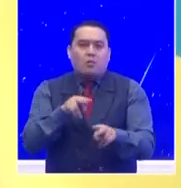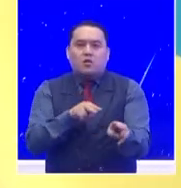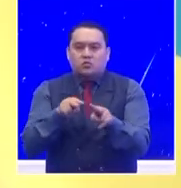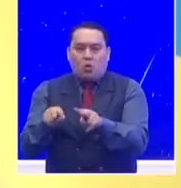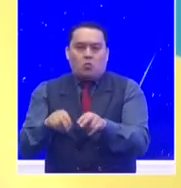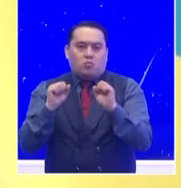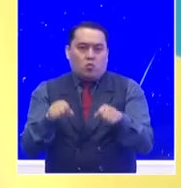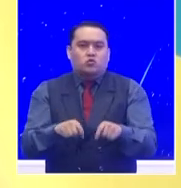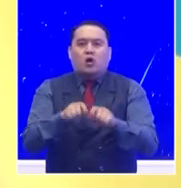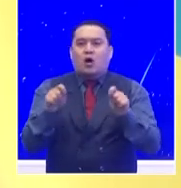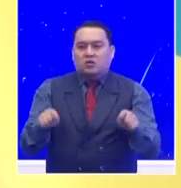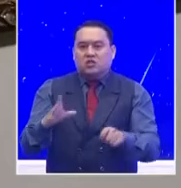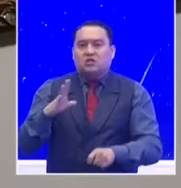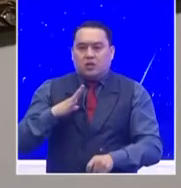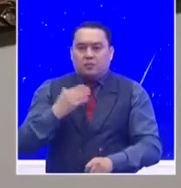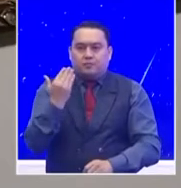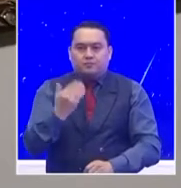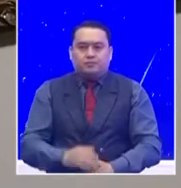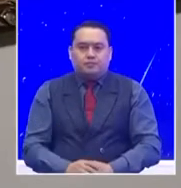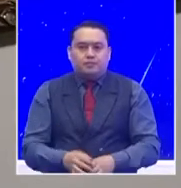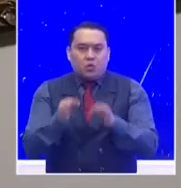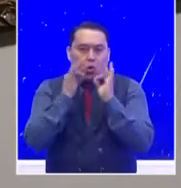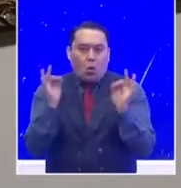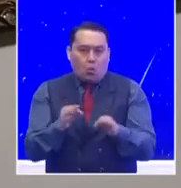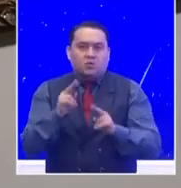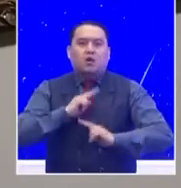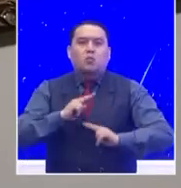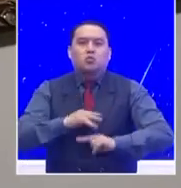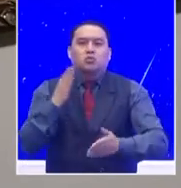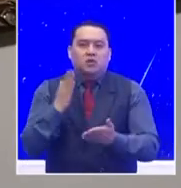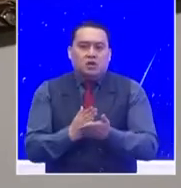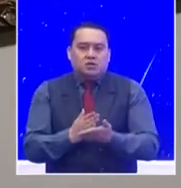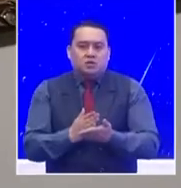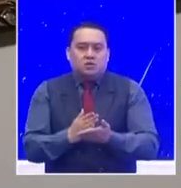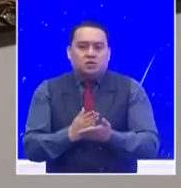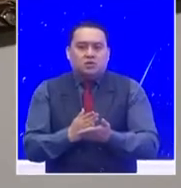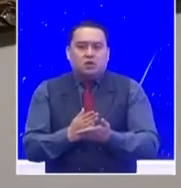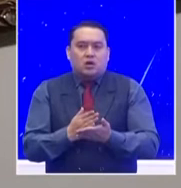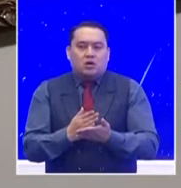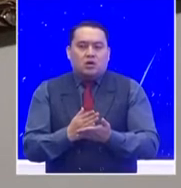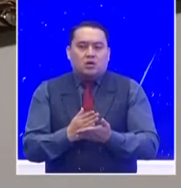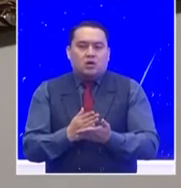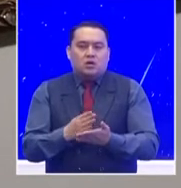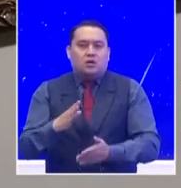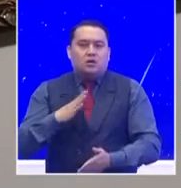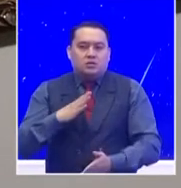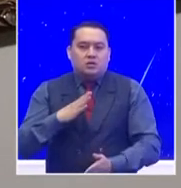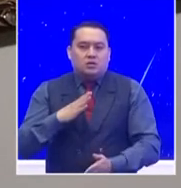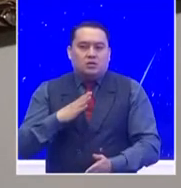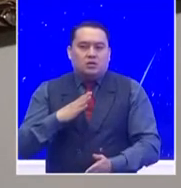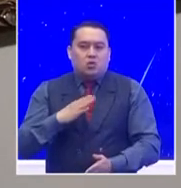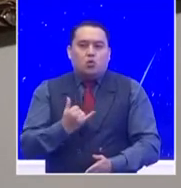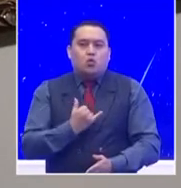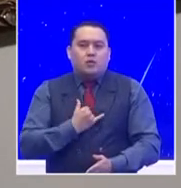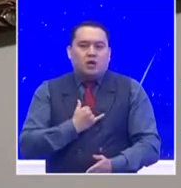многодетной матери Куралай Танирбергеновой. Опыт работы есть, няня и уборщица по объявлению. Вот, ну,